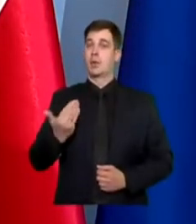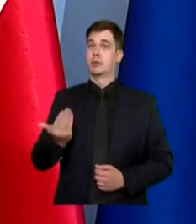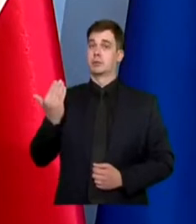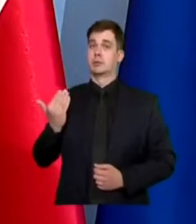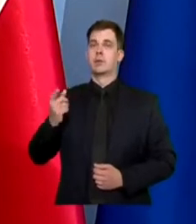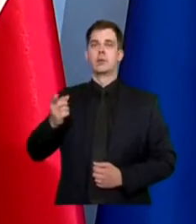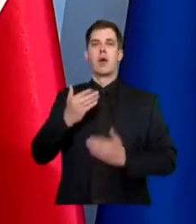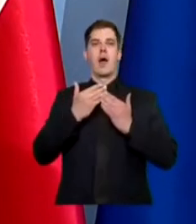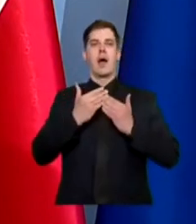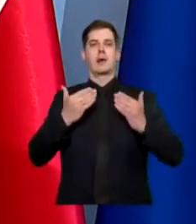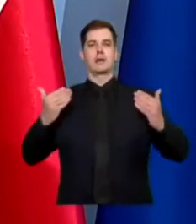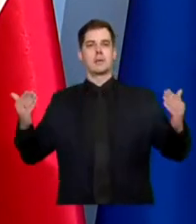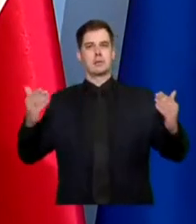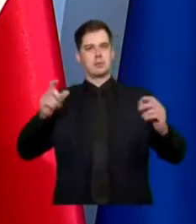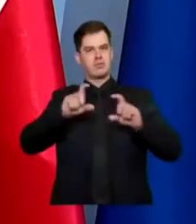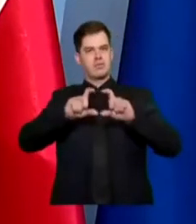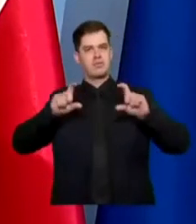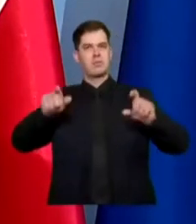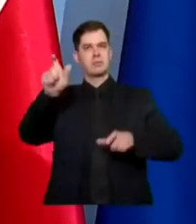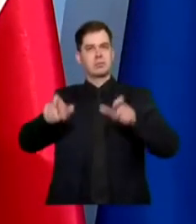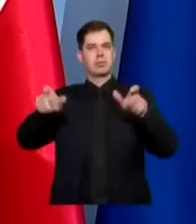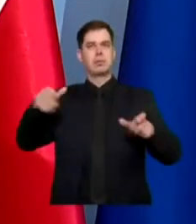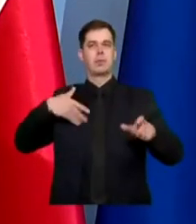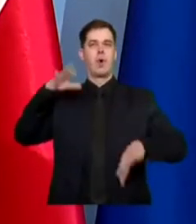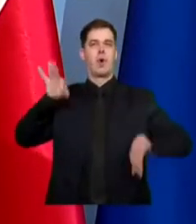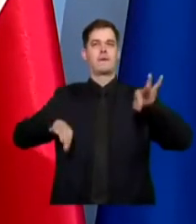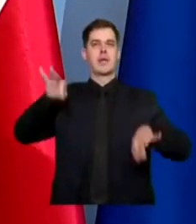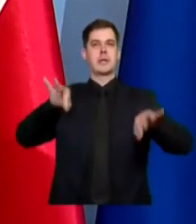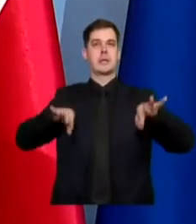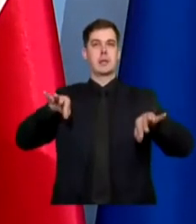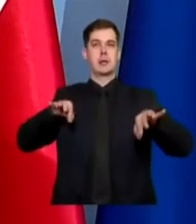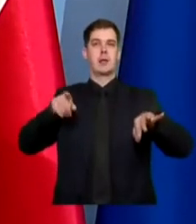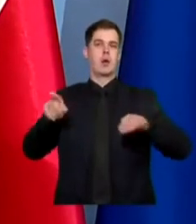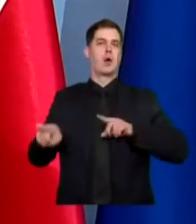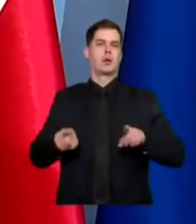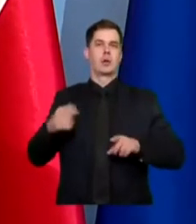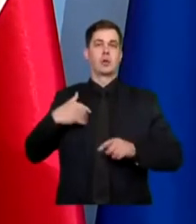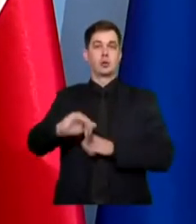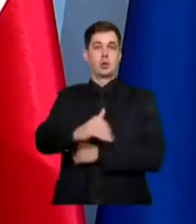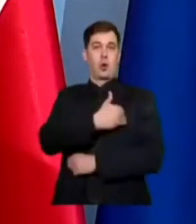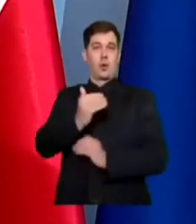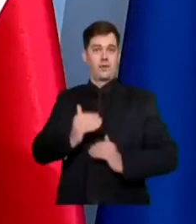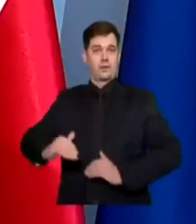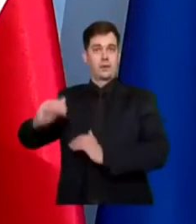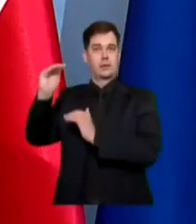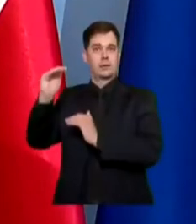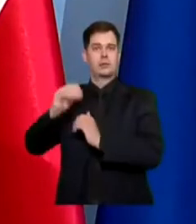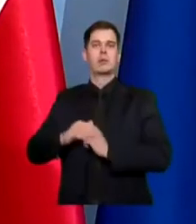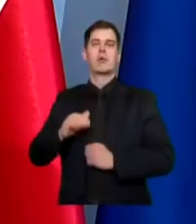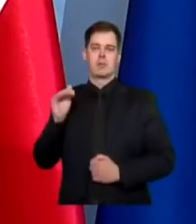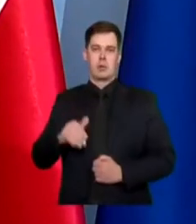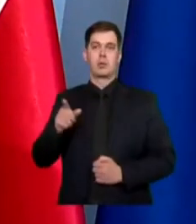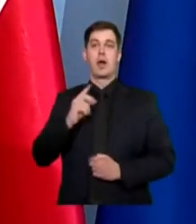polskich wyraźnie wskazywała, że polskie szkoły wyższe, o czym mówił dzisiaj pan minister, gotowe są odłożyć